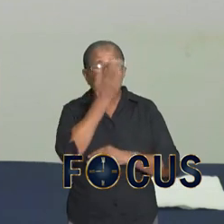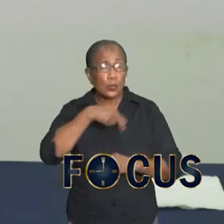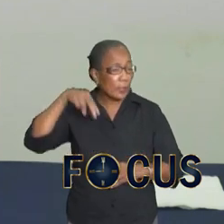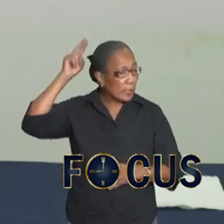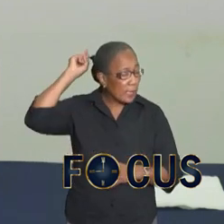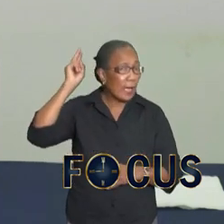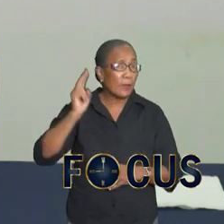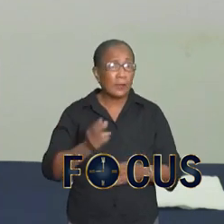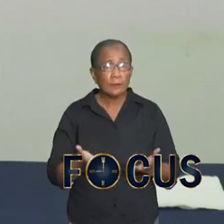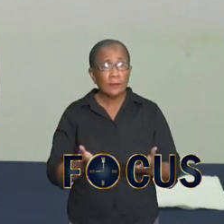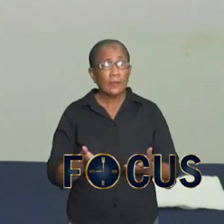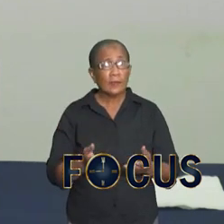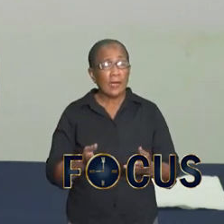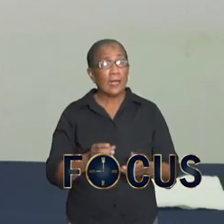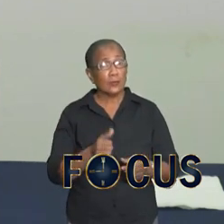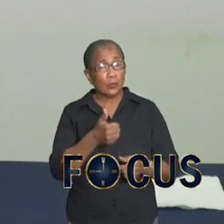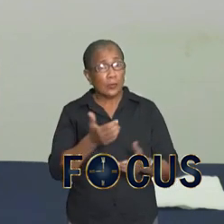worden, zijn we zelf hier begonnen.